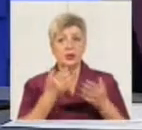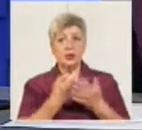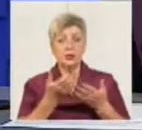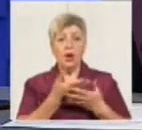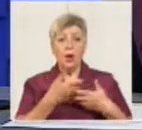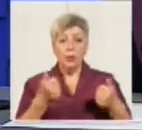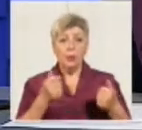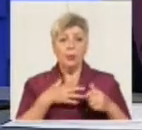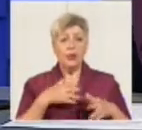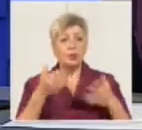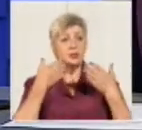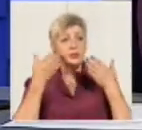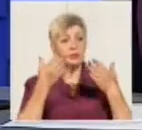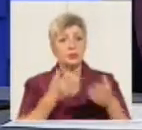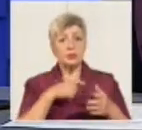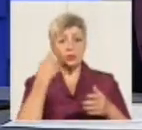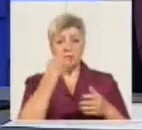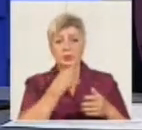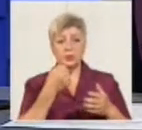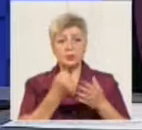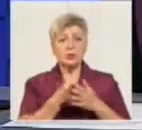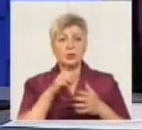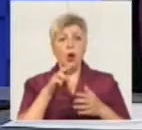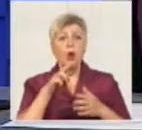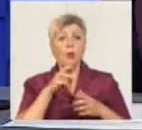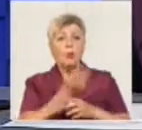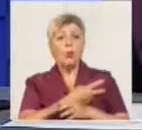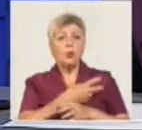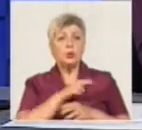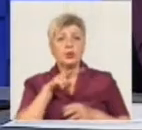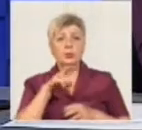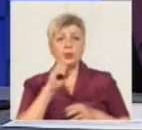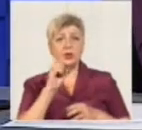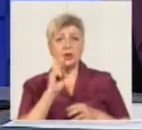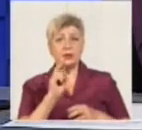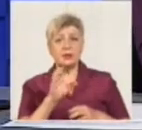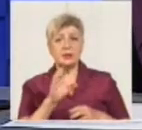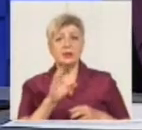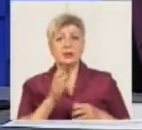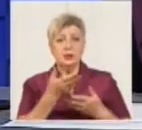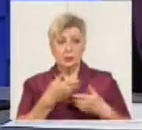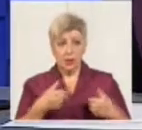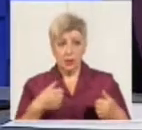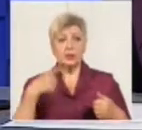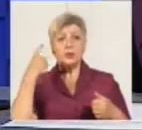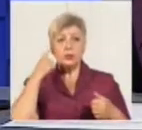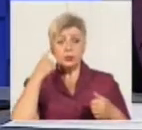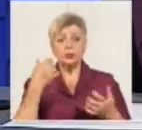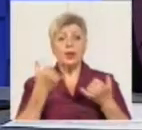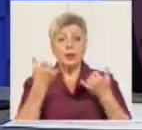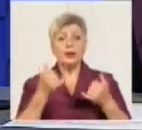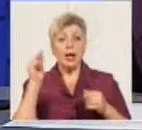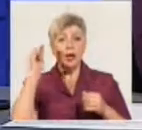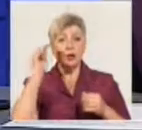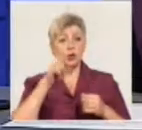до мультіплекс, до керівництва мультіплекс. І нас почули. Для школярів